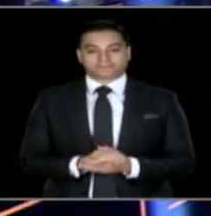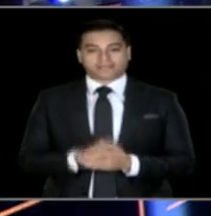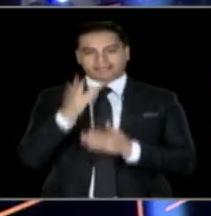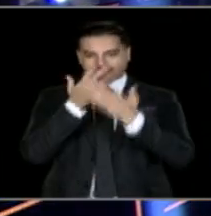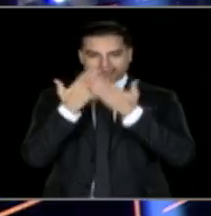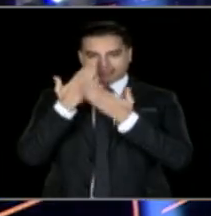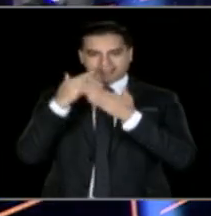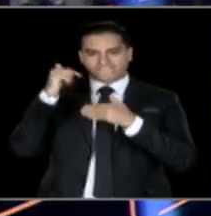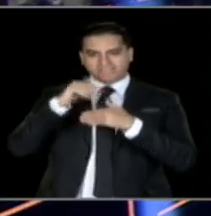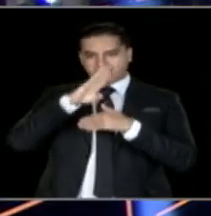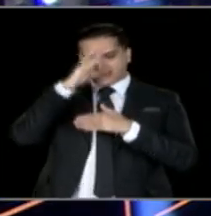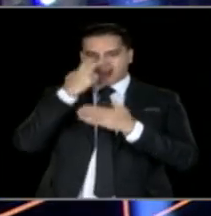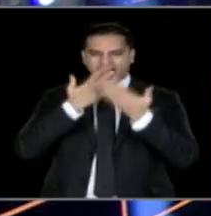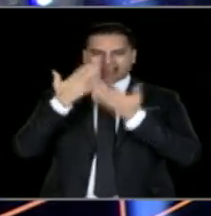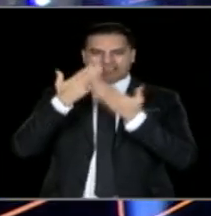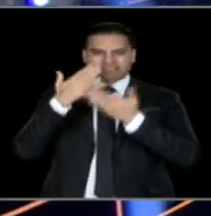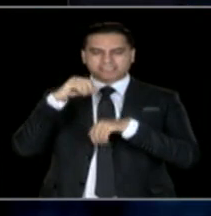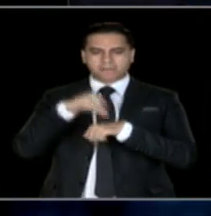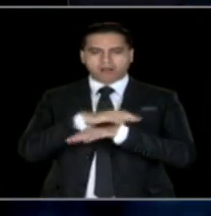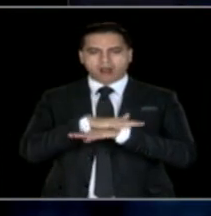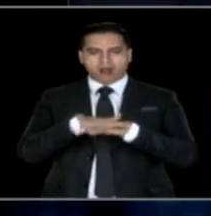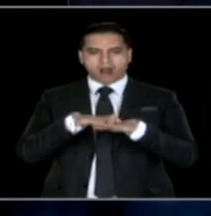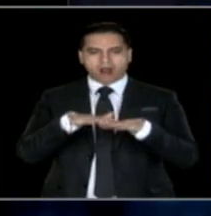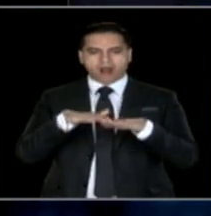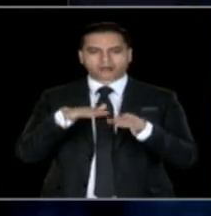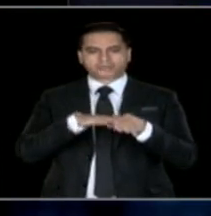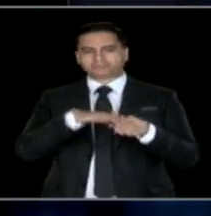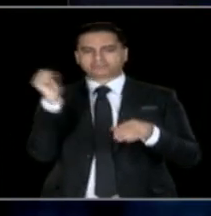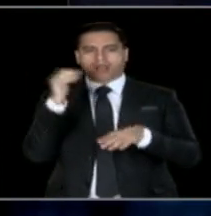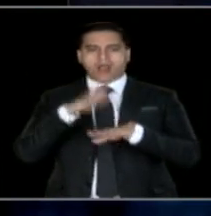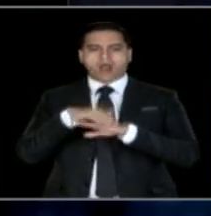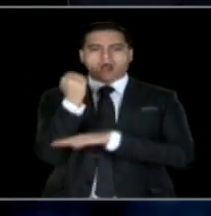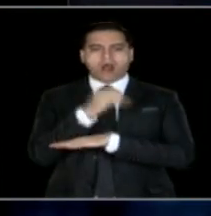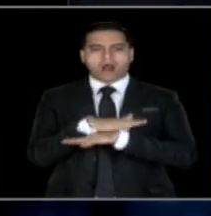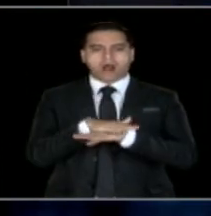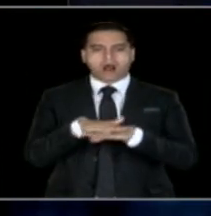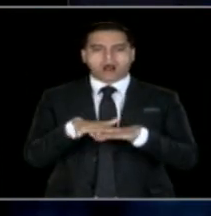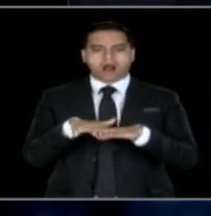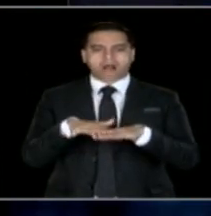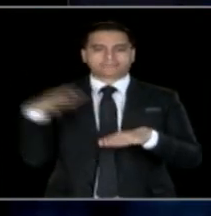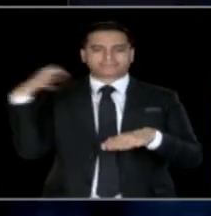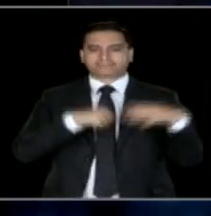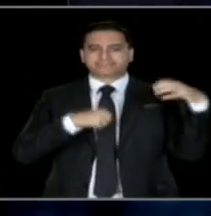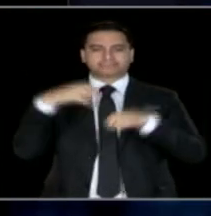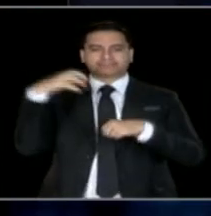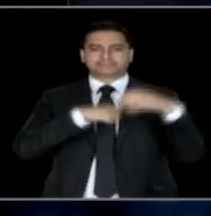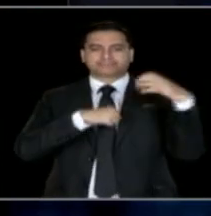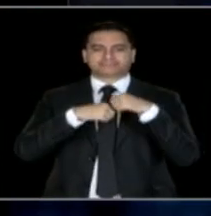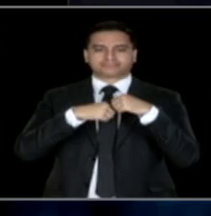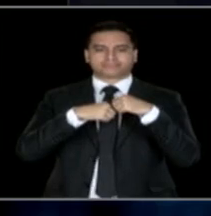تاريخ: ما هي الإمبراطورية التي تنازلت عن معظم الأراضي